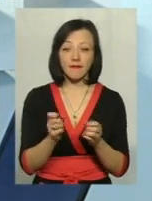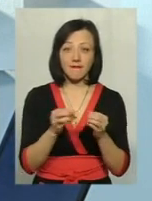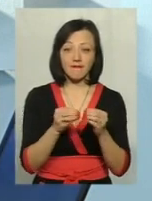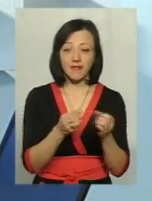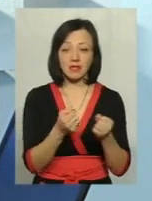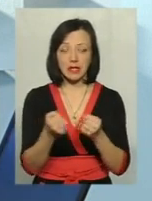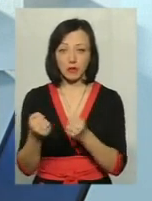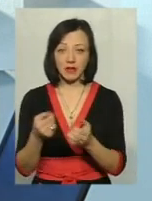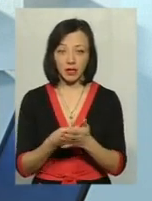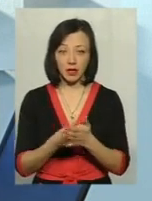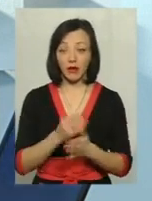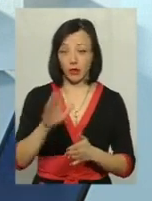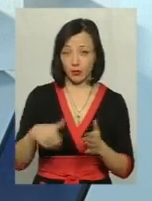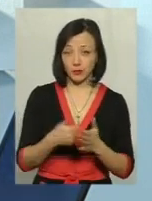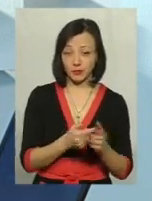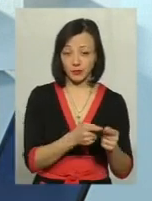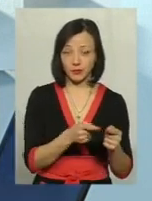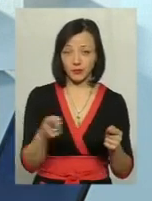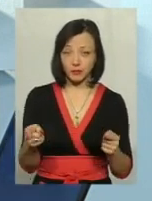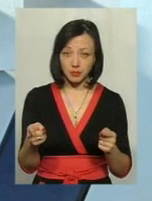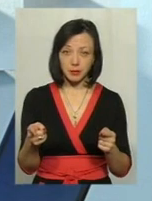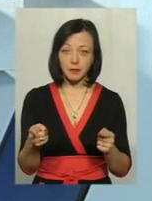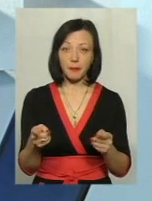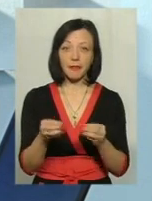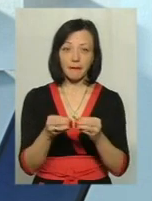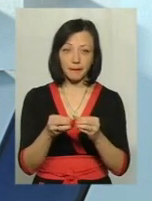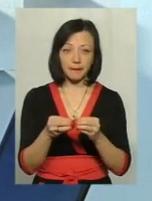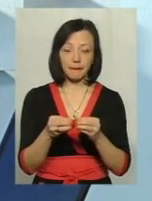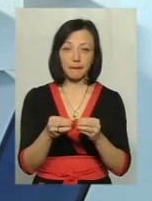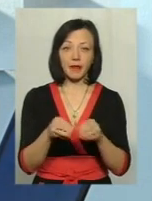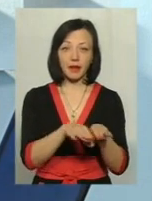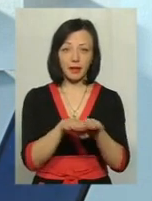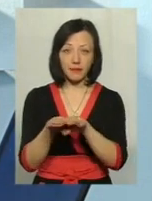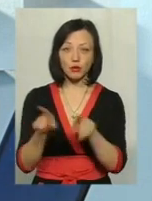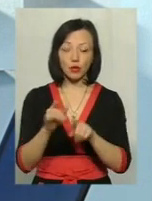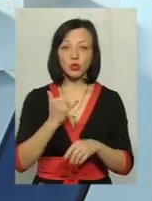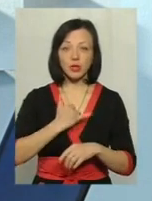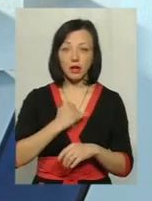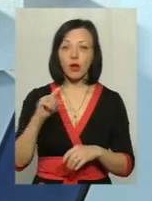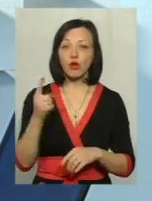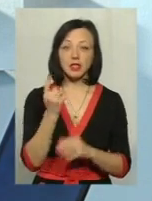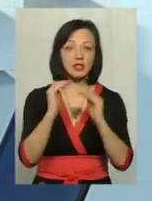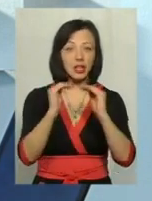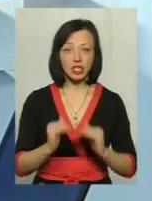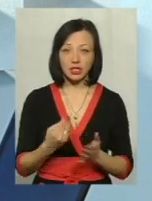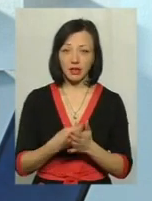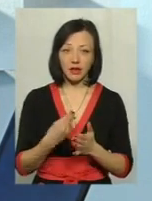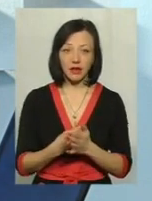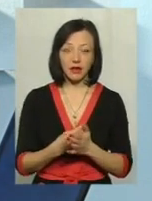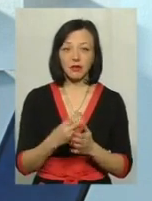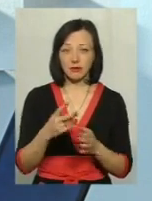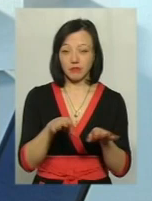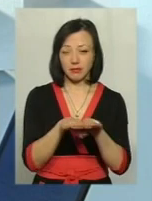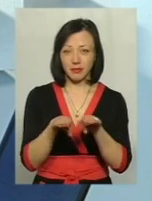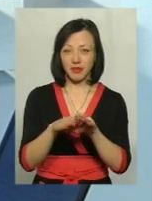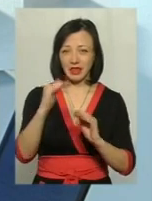стримувати, той тариф. І от з цього часу ми тримаємось на такому рівні, що у нас один із найнижчих тарифів. Як не самий нижчий, то